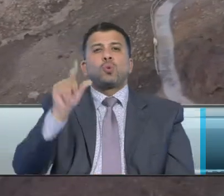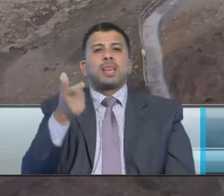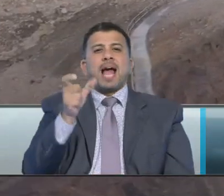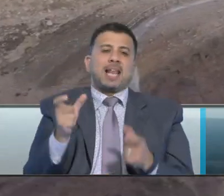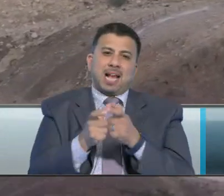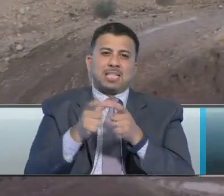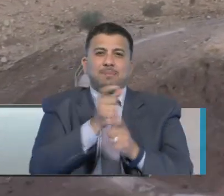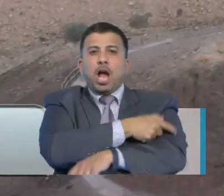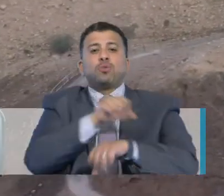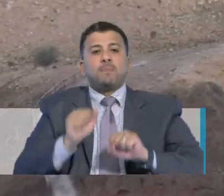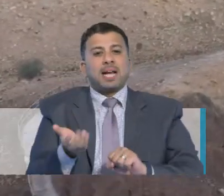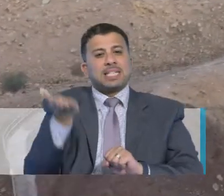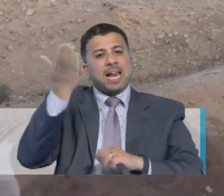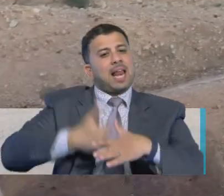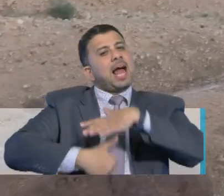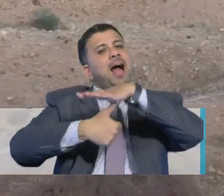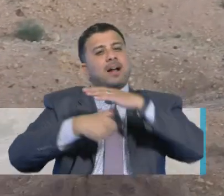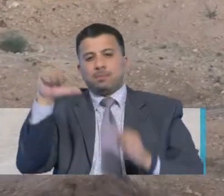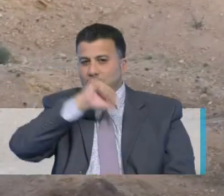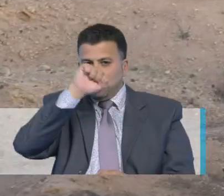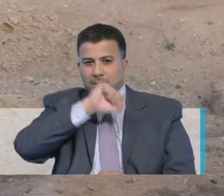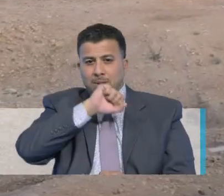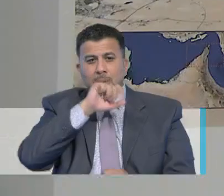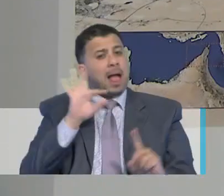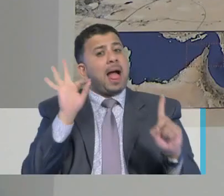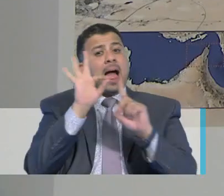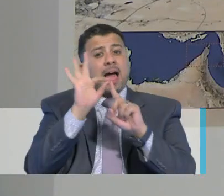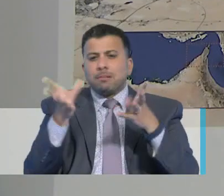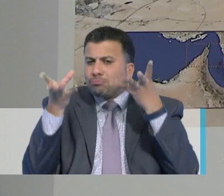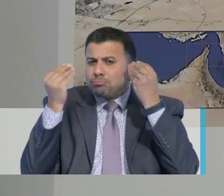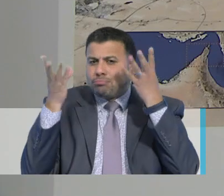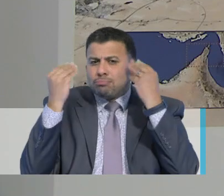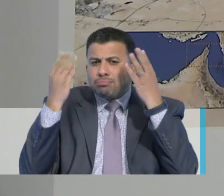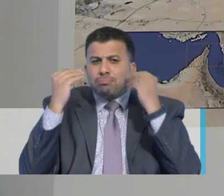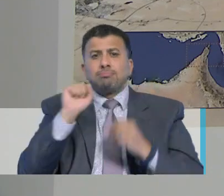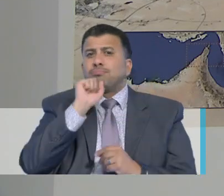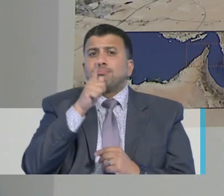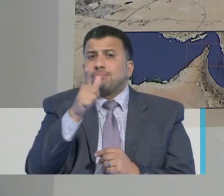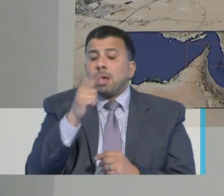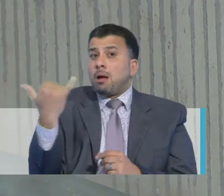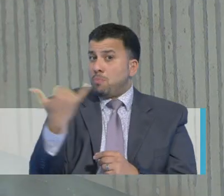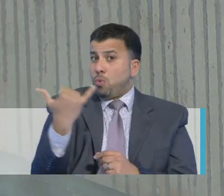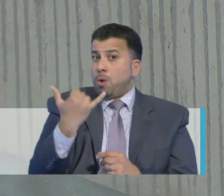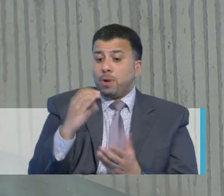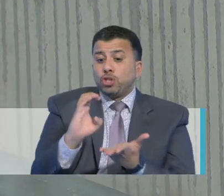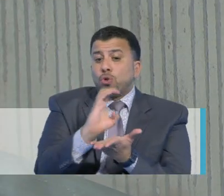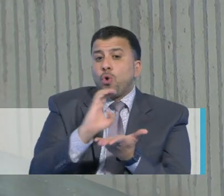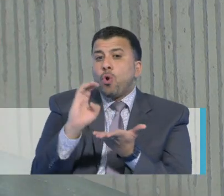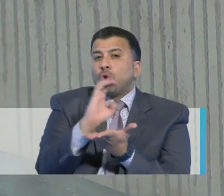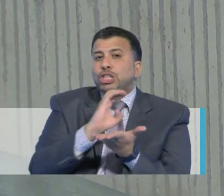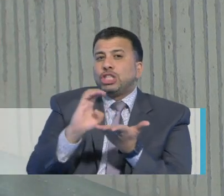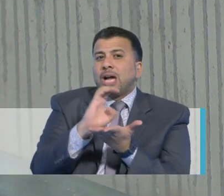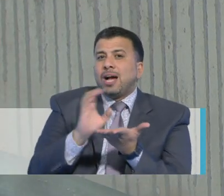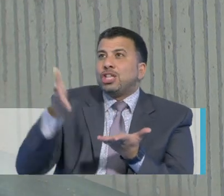القاسمي عضو المجلس الأعلى حاكم الشارقة، بهدف تعريف الزوار والسكان بالأهمية الجيولوجية